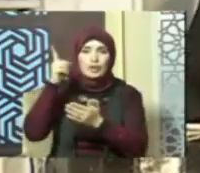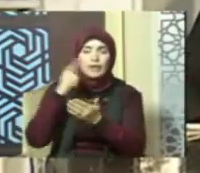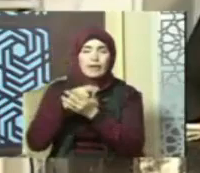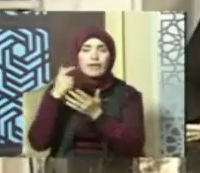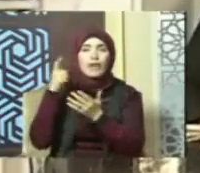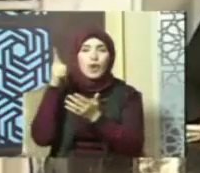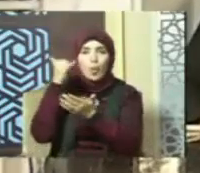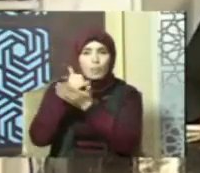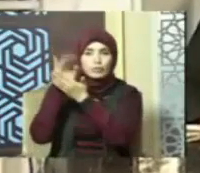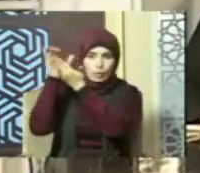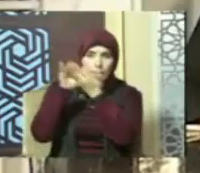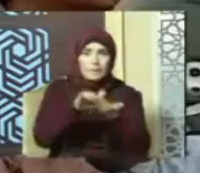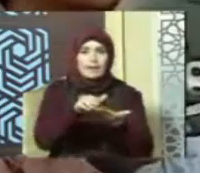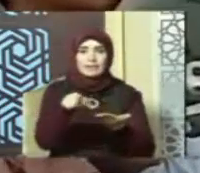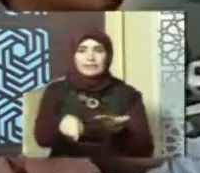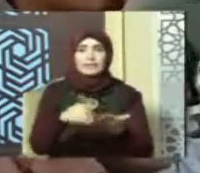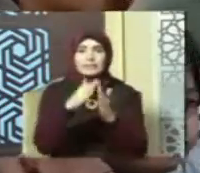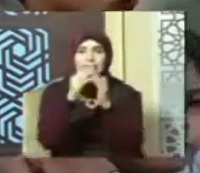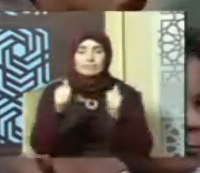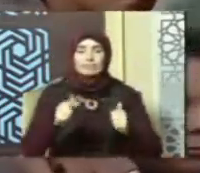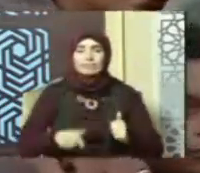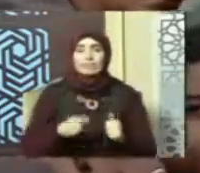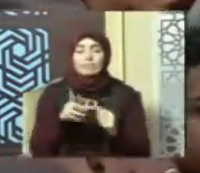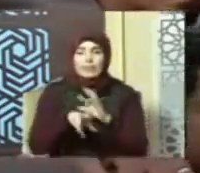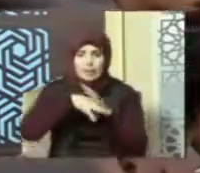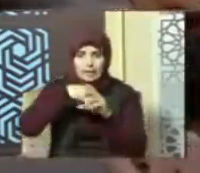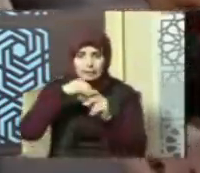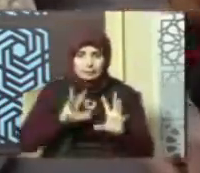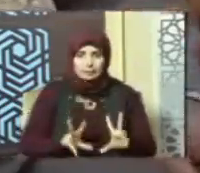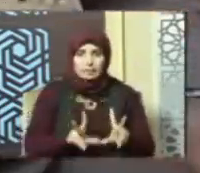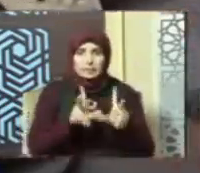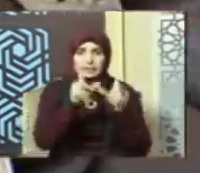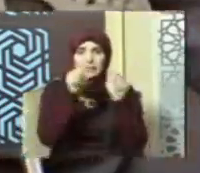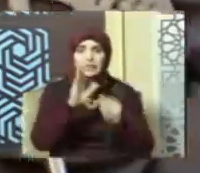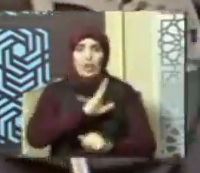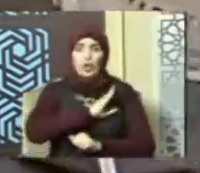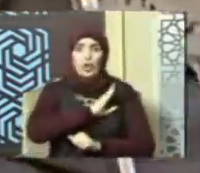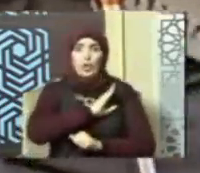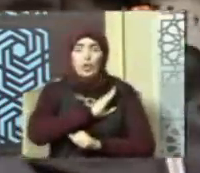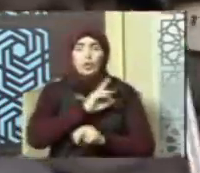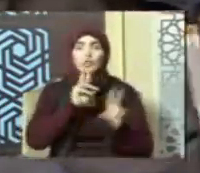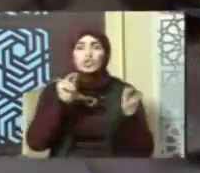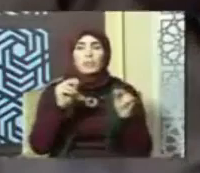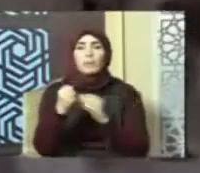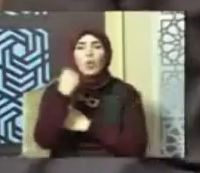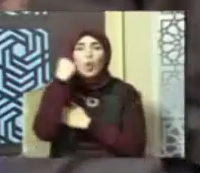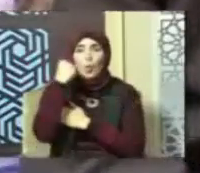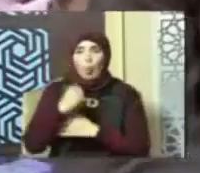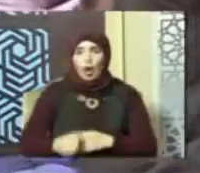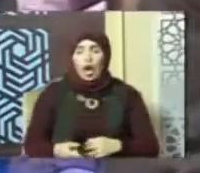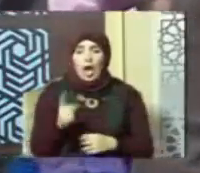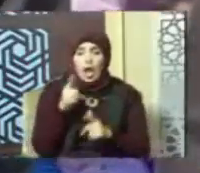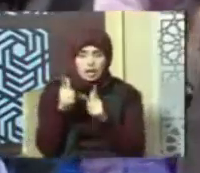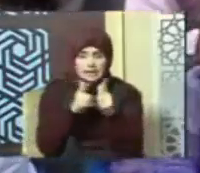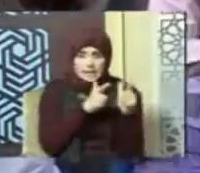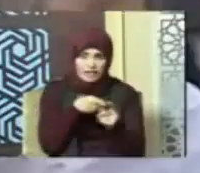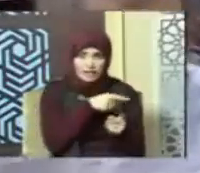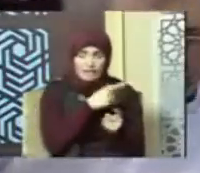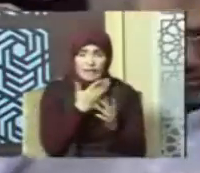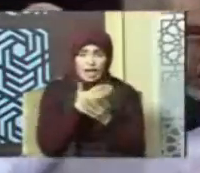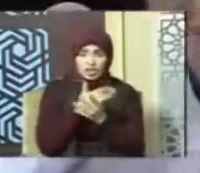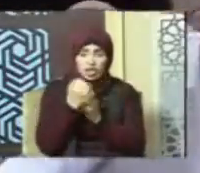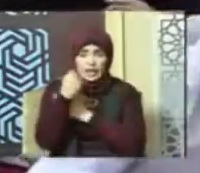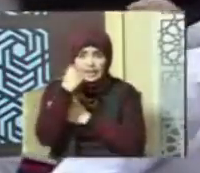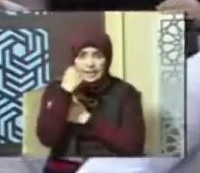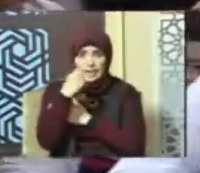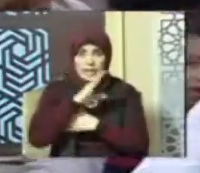لحقيقة الأخذ بالأسباب. إعداد الجيوش قوة، تسليح الجيوش قوة، ولا